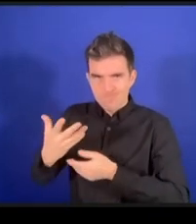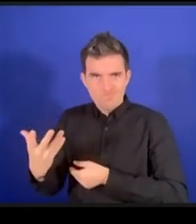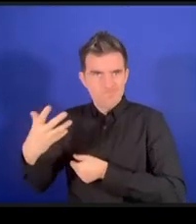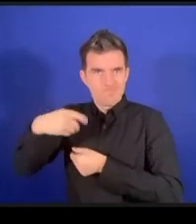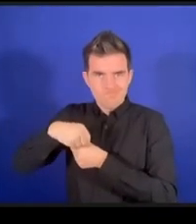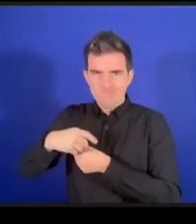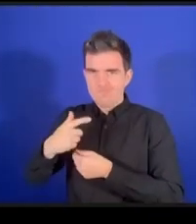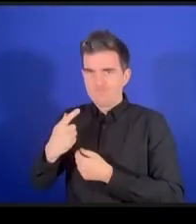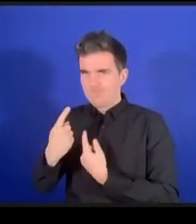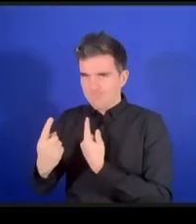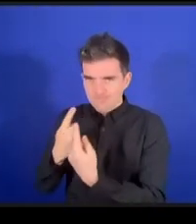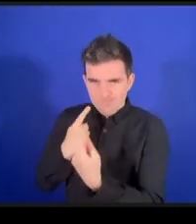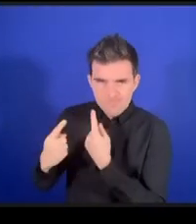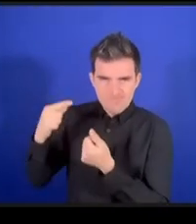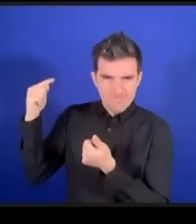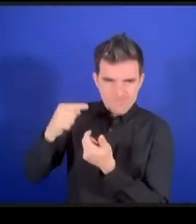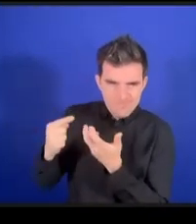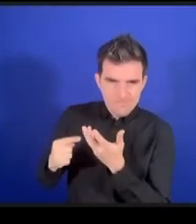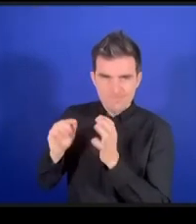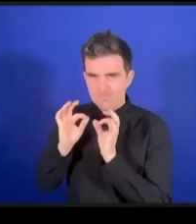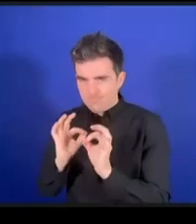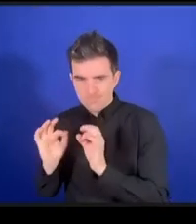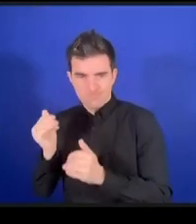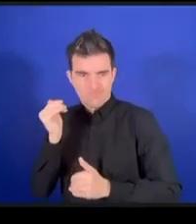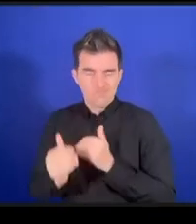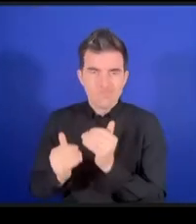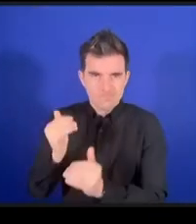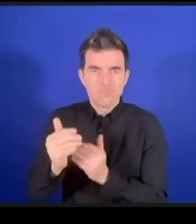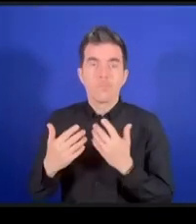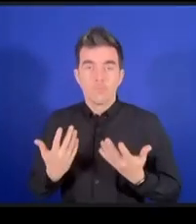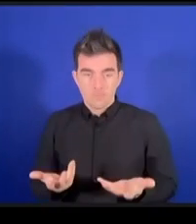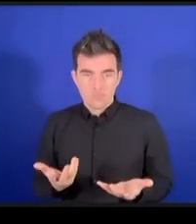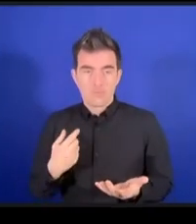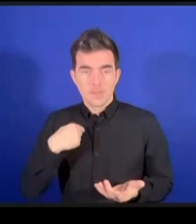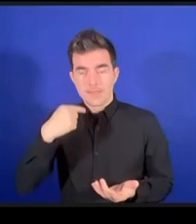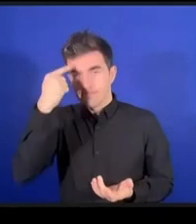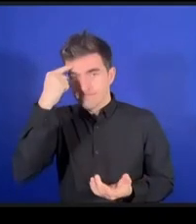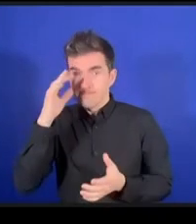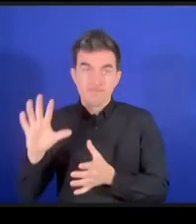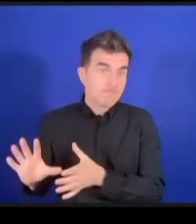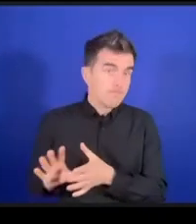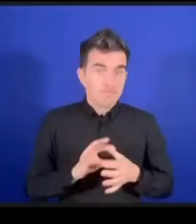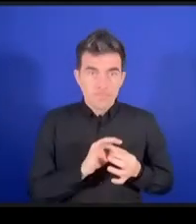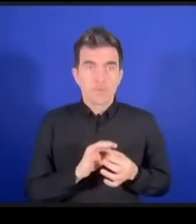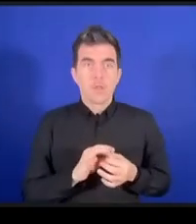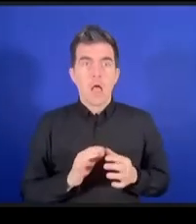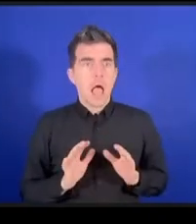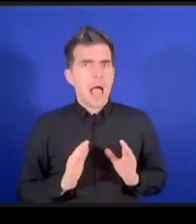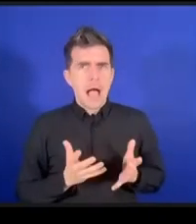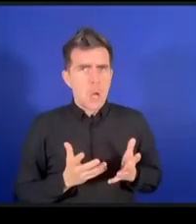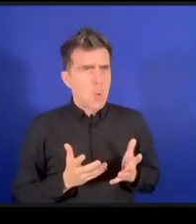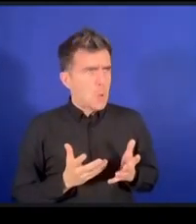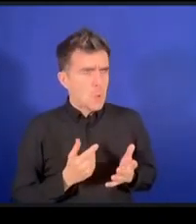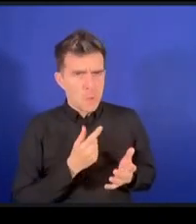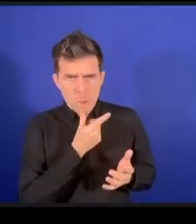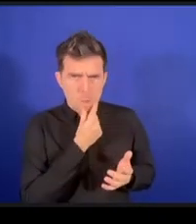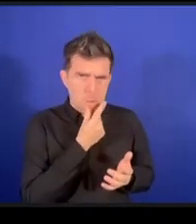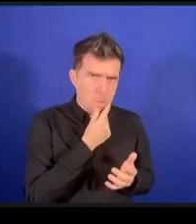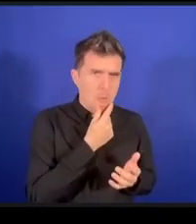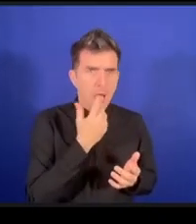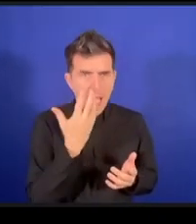инициативах но когда доходит до осуществления этих целевых показателей то